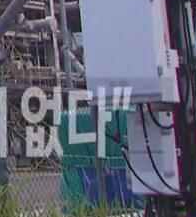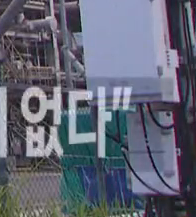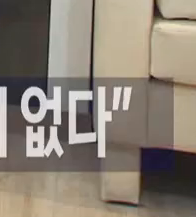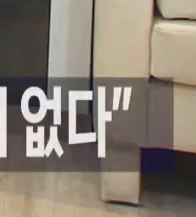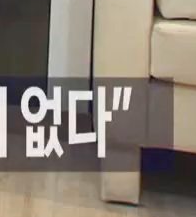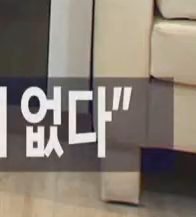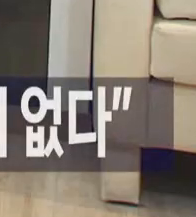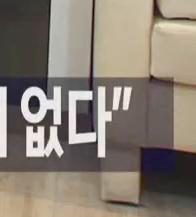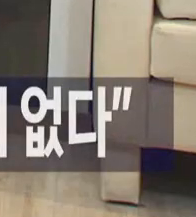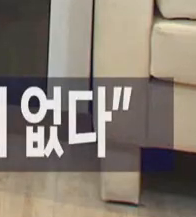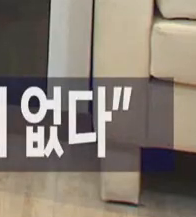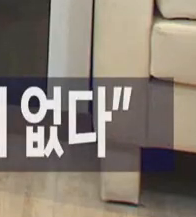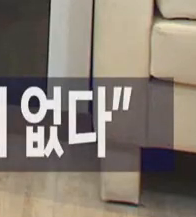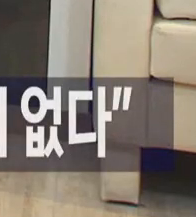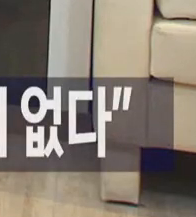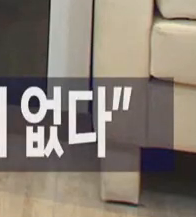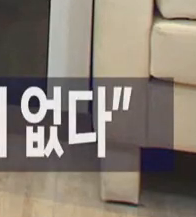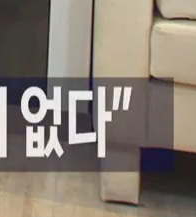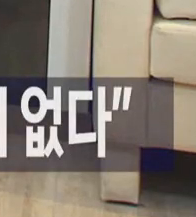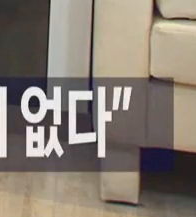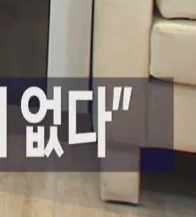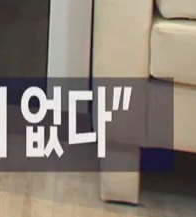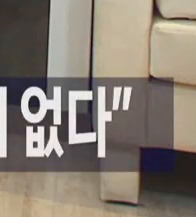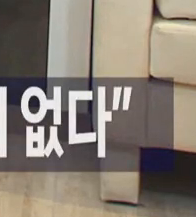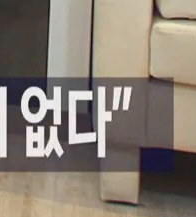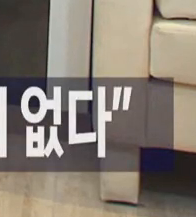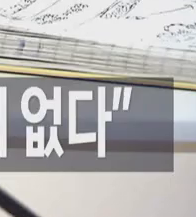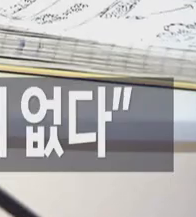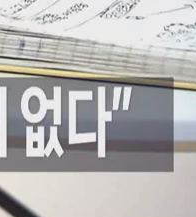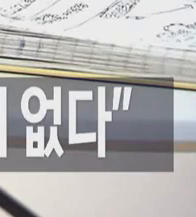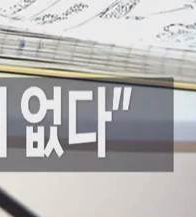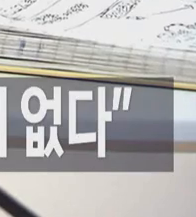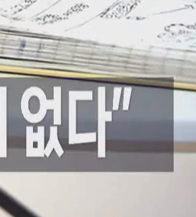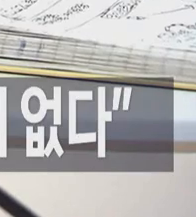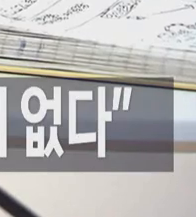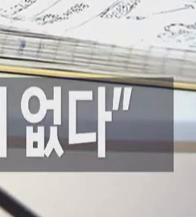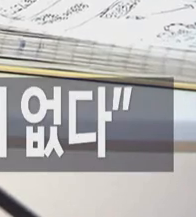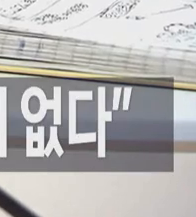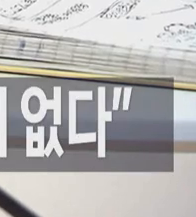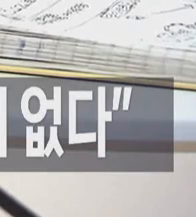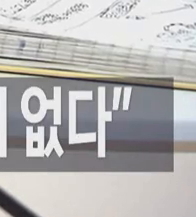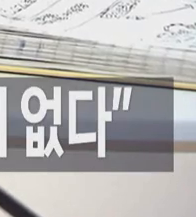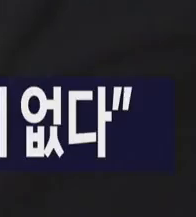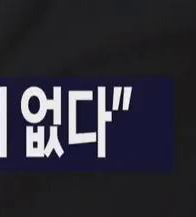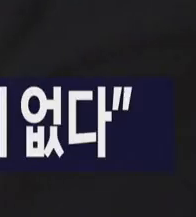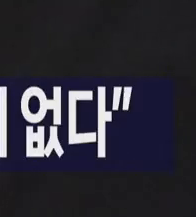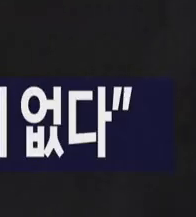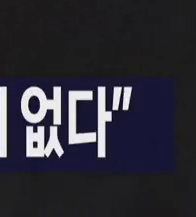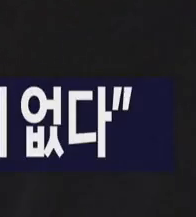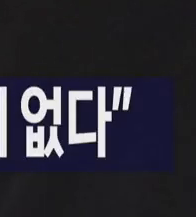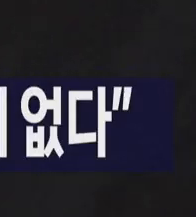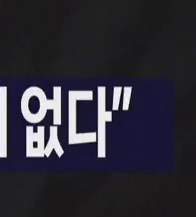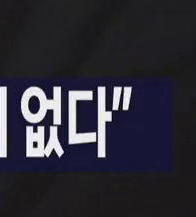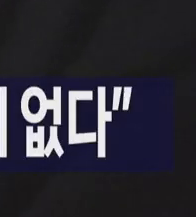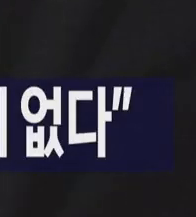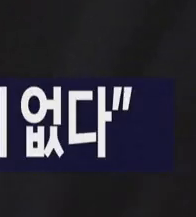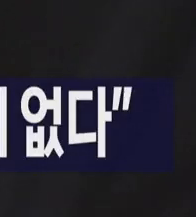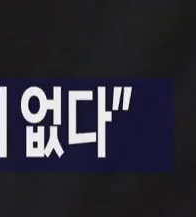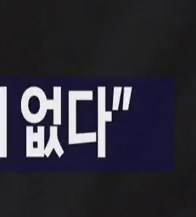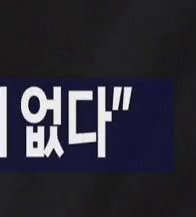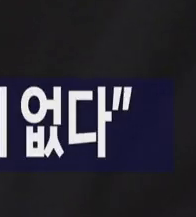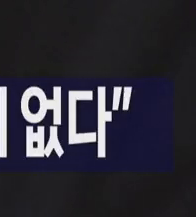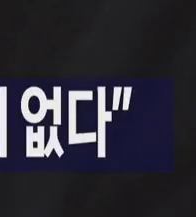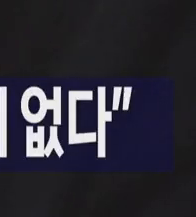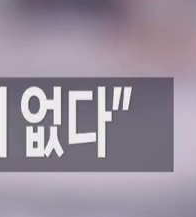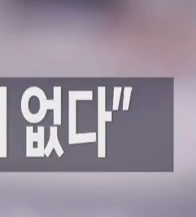여수산단의 한 대기업 공사 현장에서 배관 작업을 하던 작업자가 화상을 입었습니다. 작업자는 공사 도중 염기성이